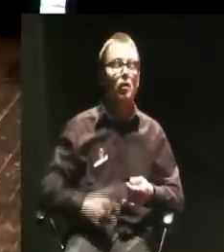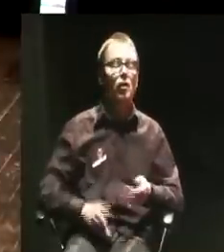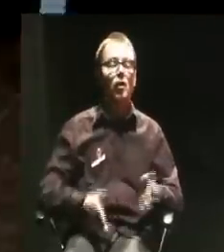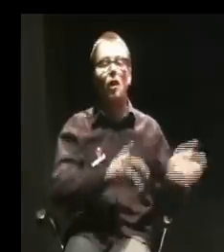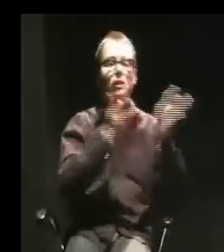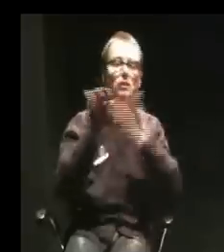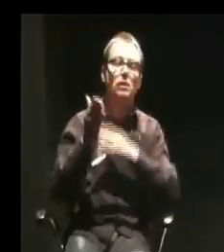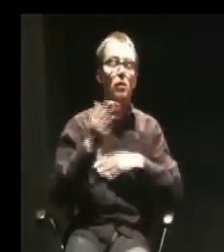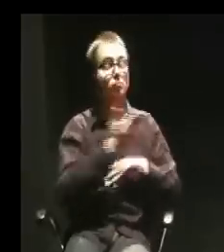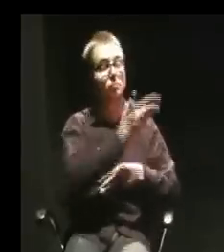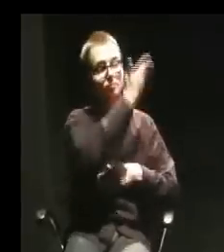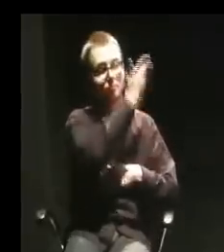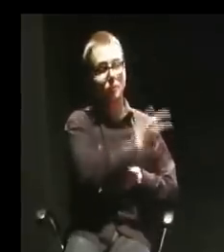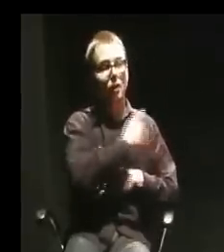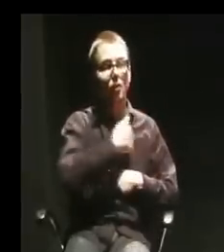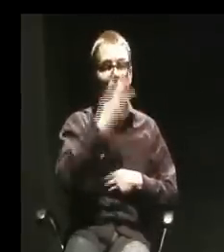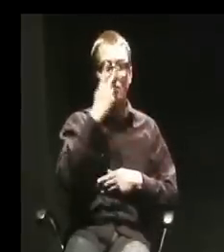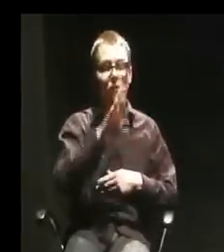Następny slajd, który chciałem wam pokazać, to jest